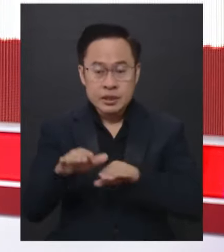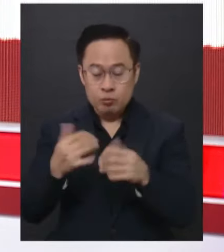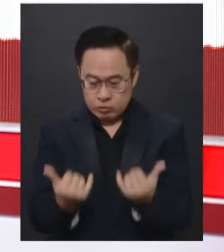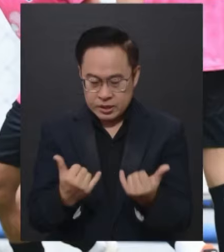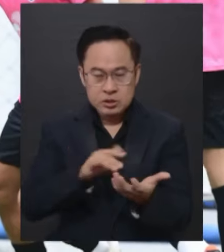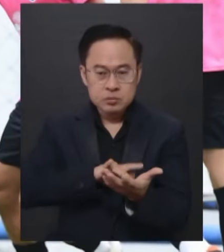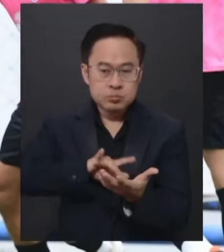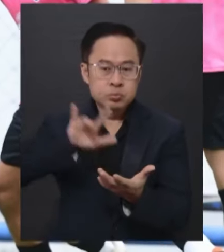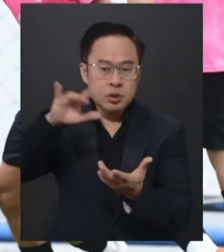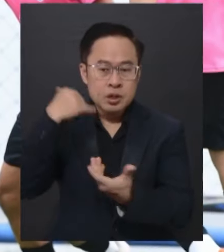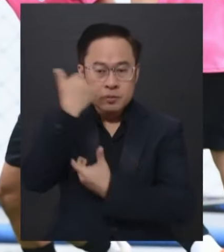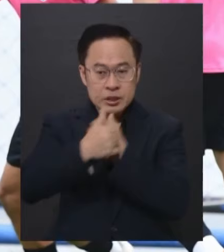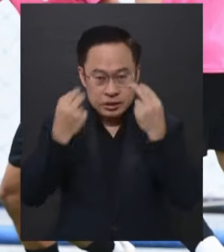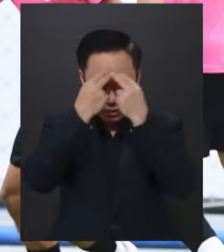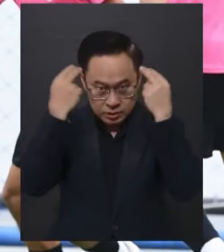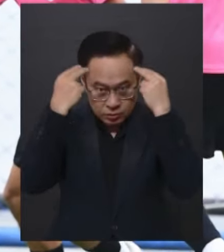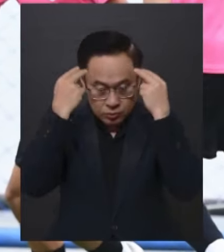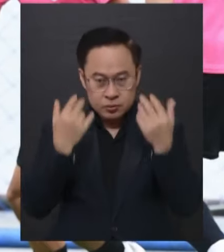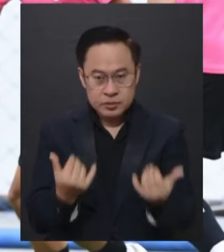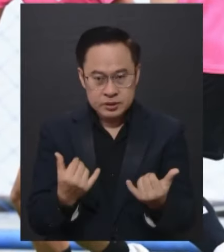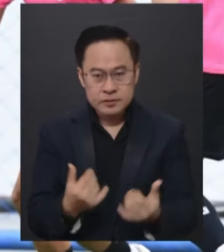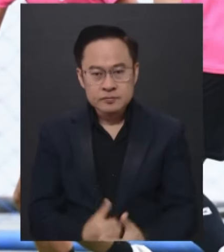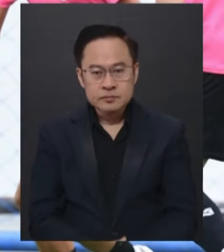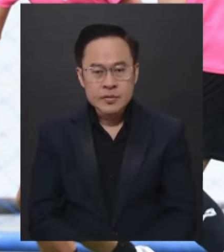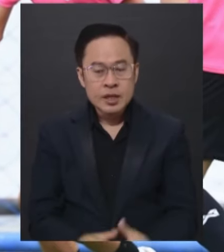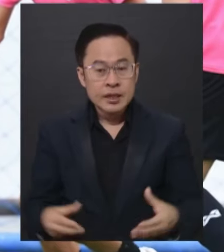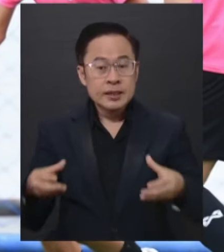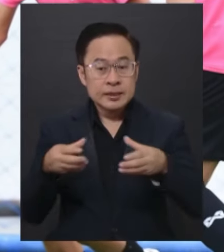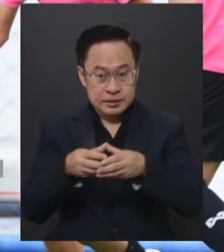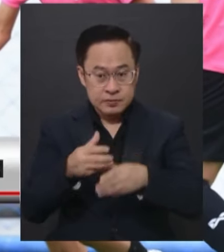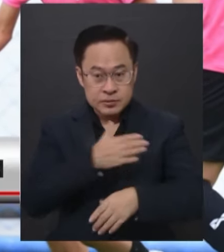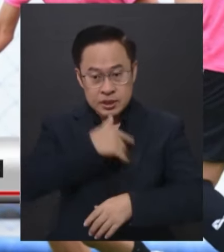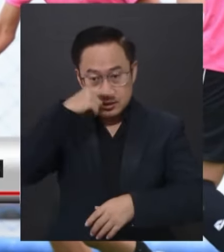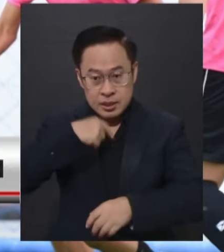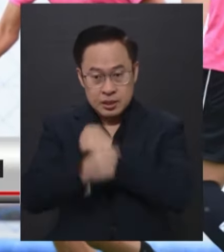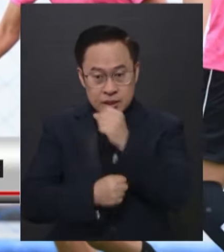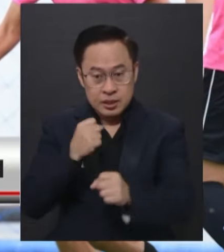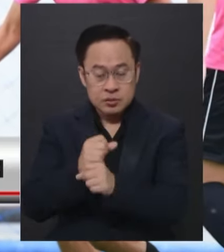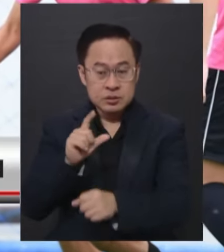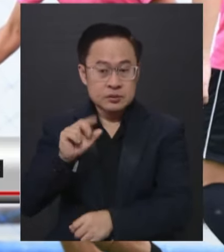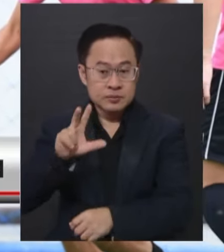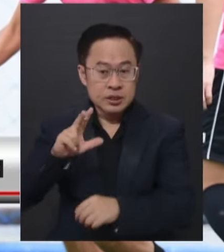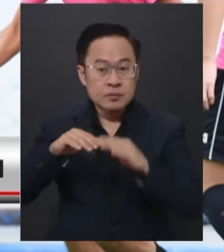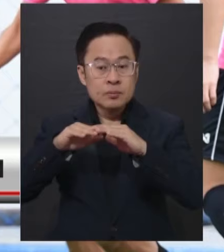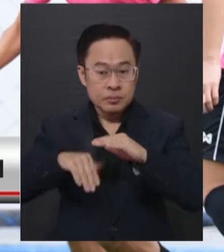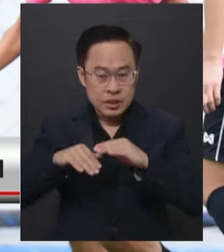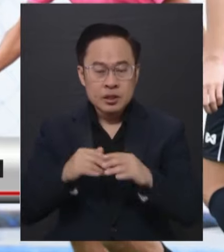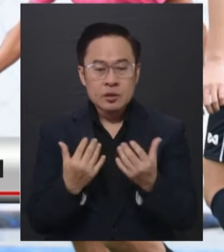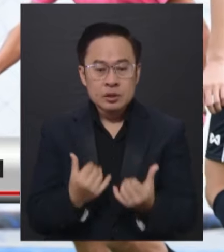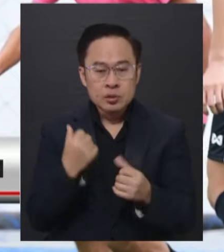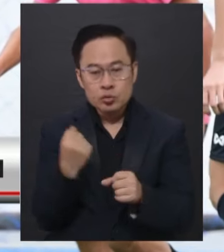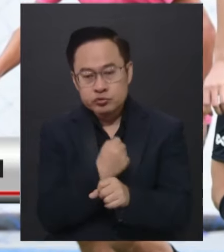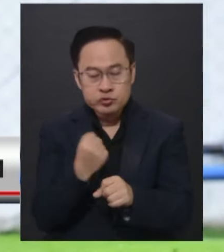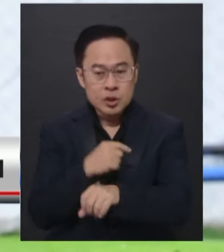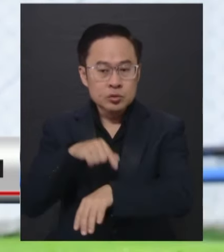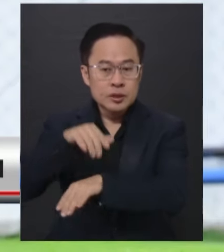แล้วครับทีมชาติชุดอายุไม่เกิน23ปีนะครับใช้เวลาฝึกซ้อมอย่างเต็มที่ครับซึ่งซ้อมเนี่ยเวลาช่ว